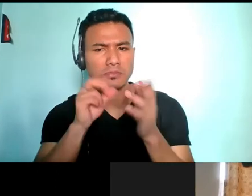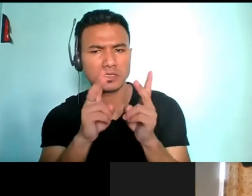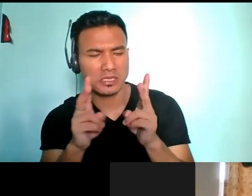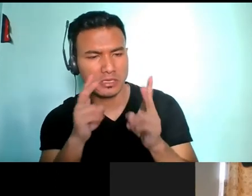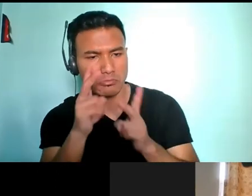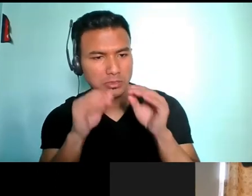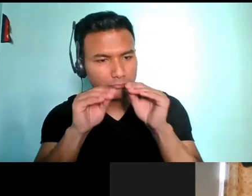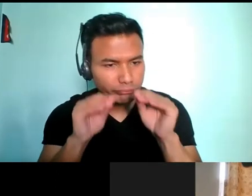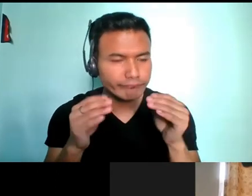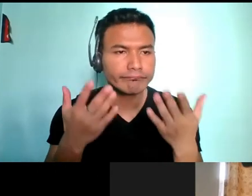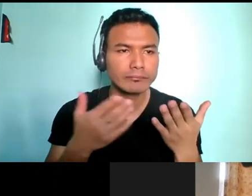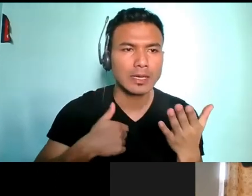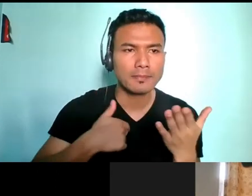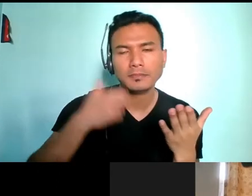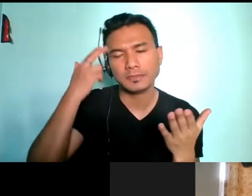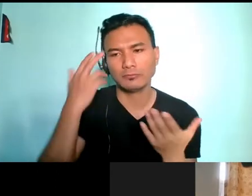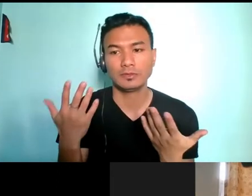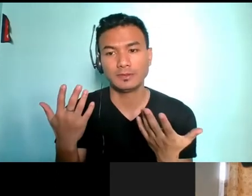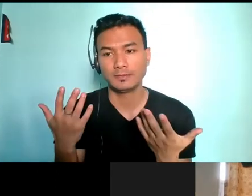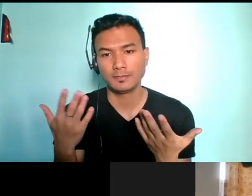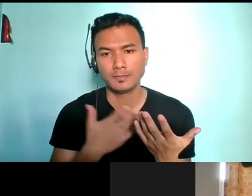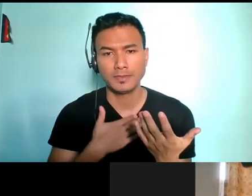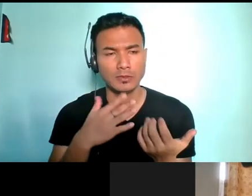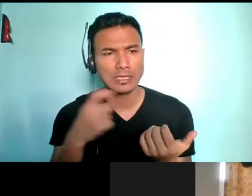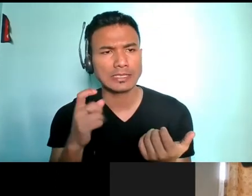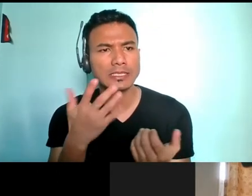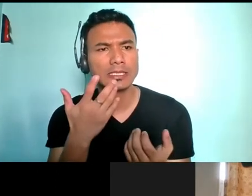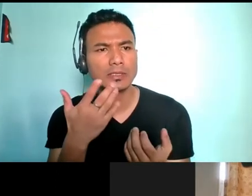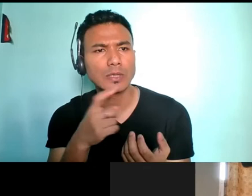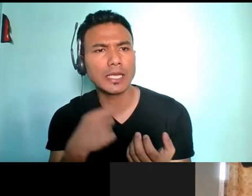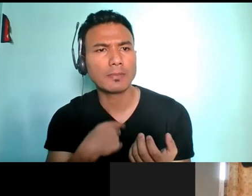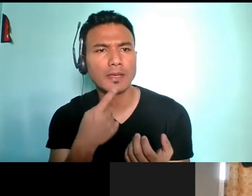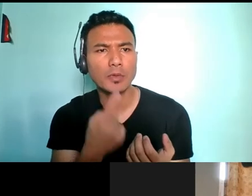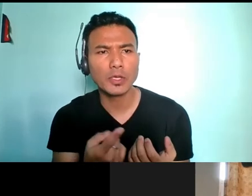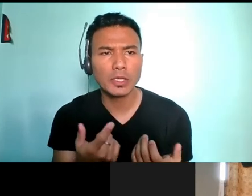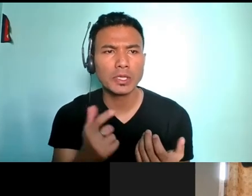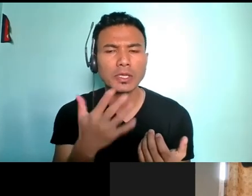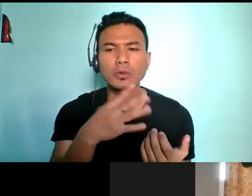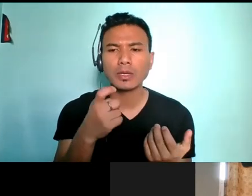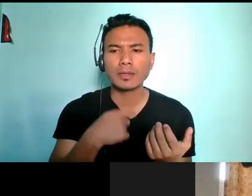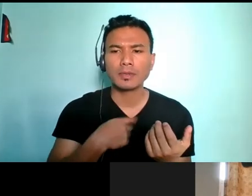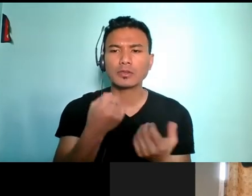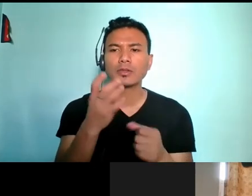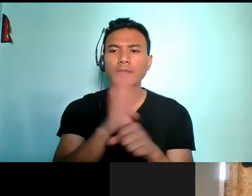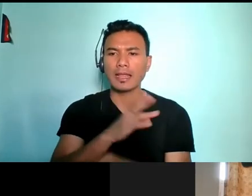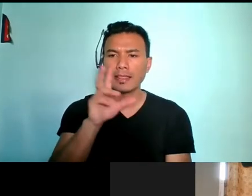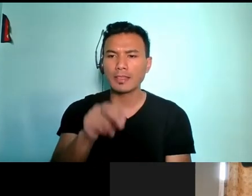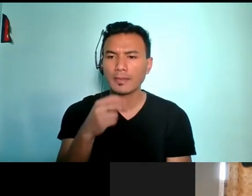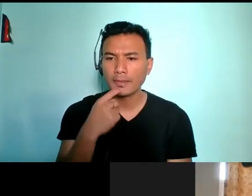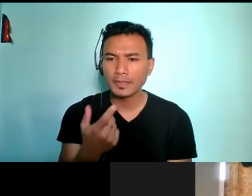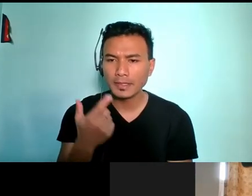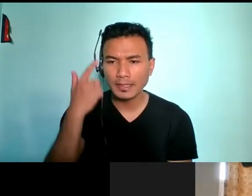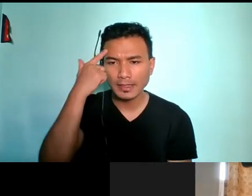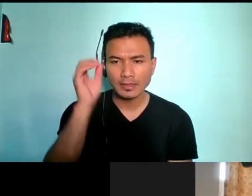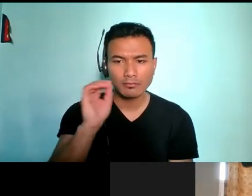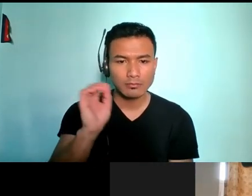हुन्छ। अनि त्यसपछि हामीलाई थाहै हुँदैन कि मेरो लागि के को लागि मैले बोल्ने, के को लागि चाहिँ मैले कतिखेर चाहिँ मैले नाइ भन्ने थाहा